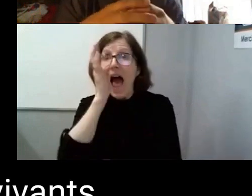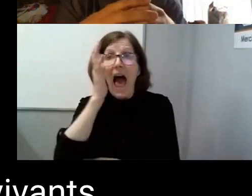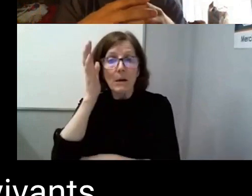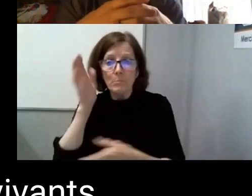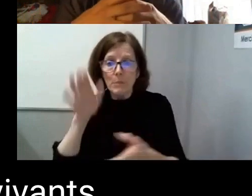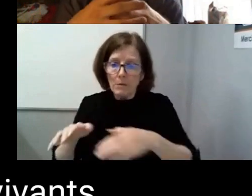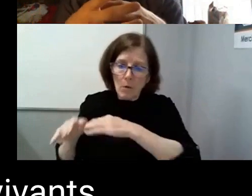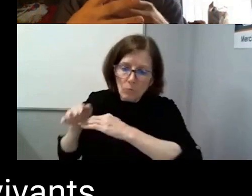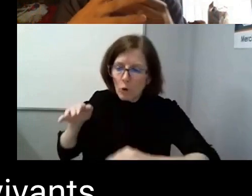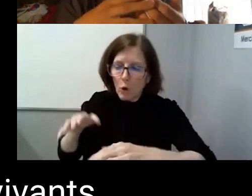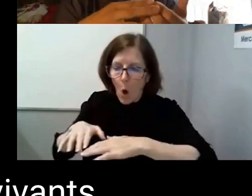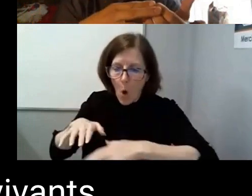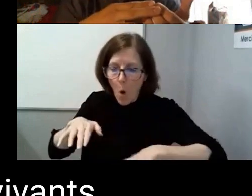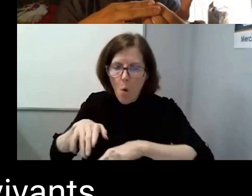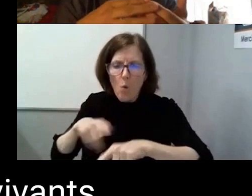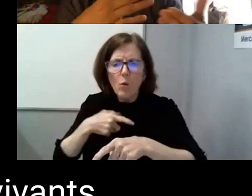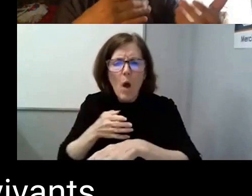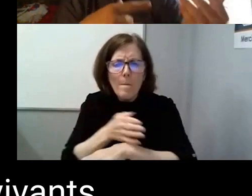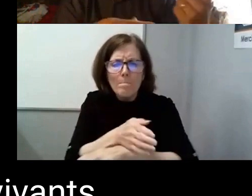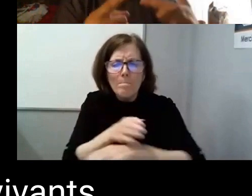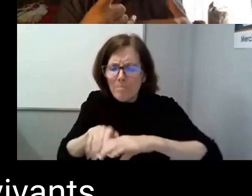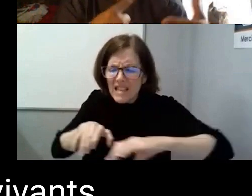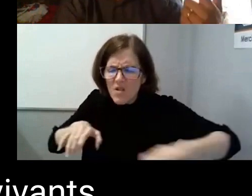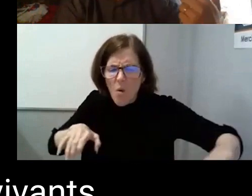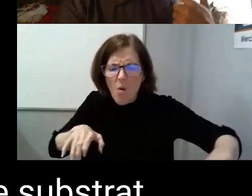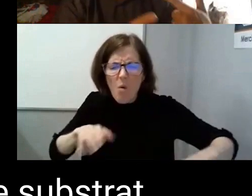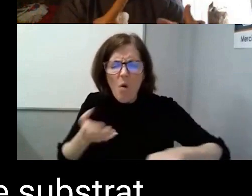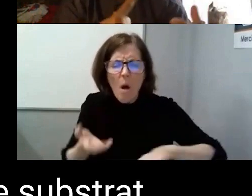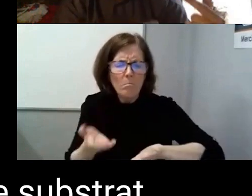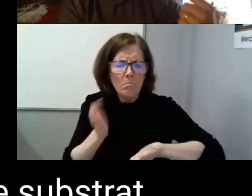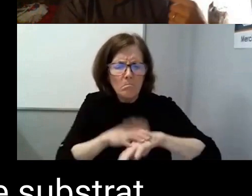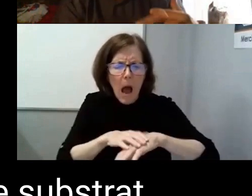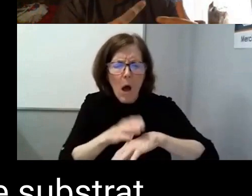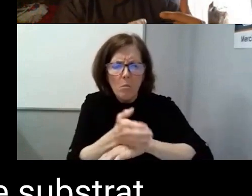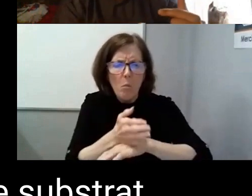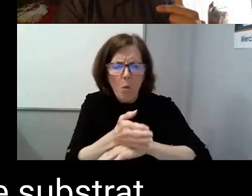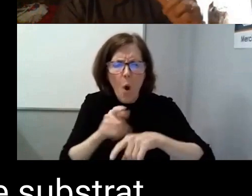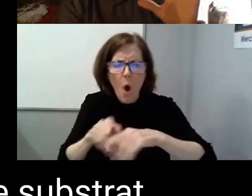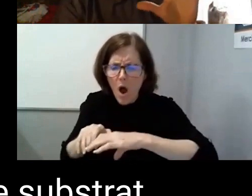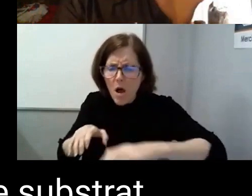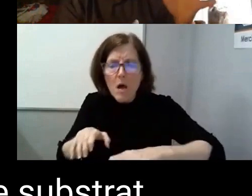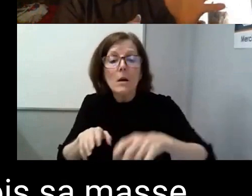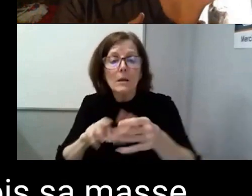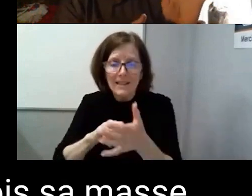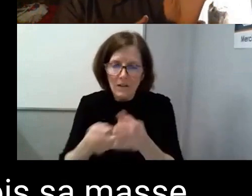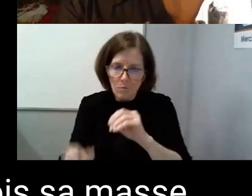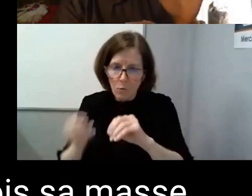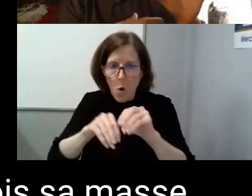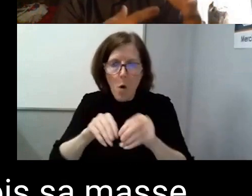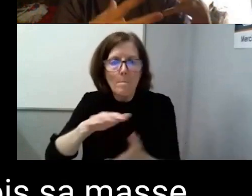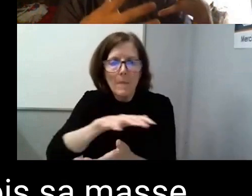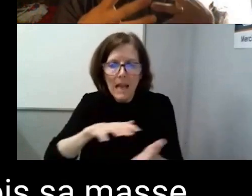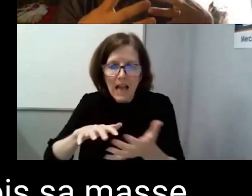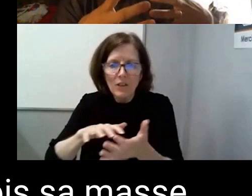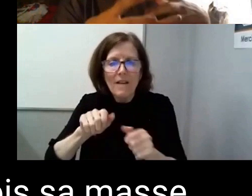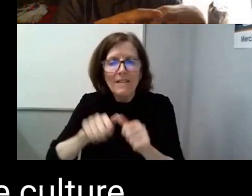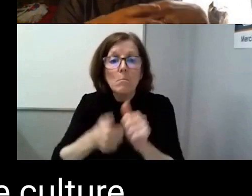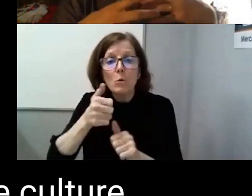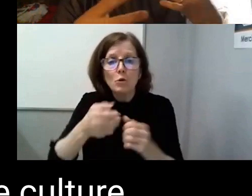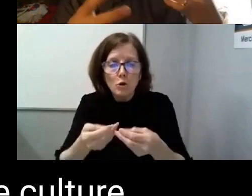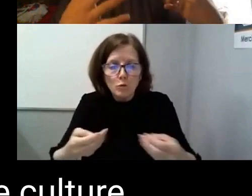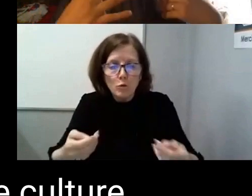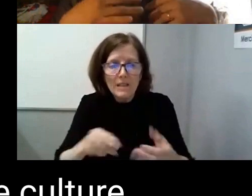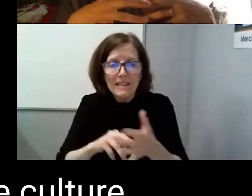billots encore là, morts ou mourants. On peut la mélanger avec davantage de substrat, comme on disait, hein, rajouter 4 ou 5 fois sa